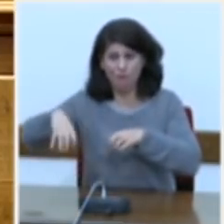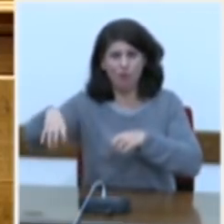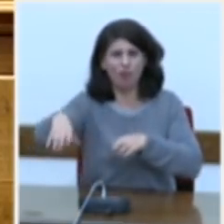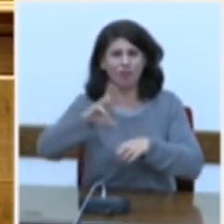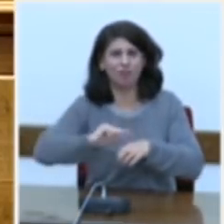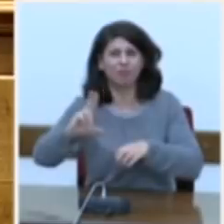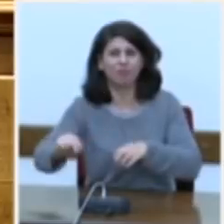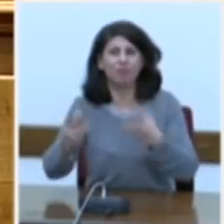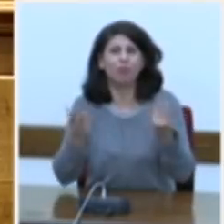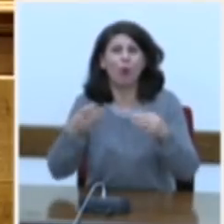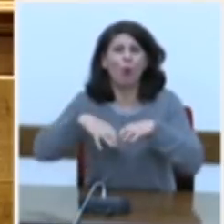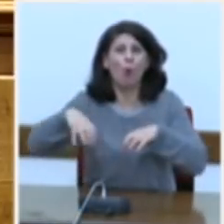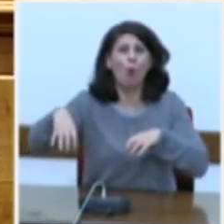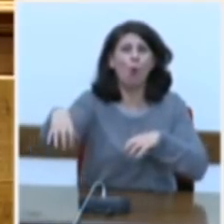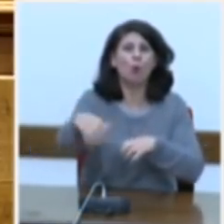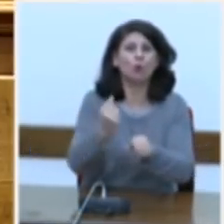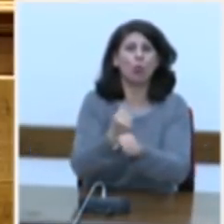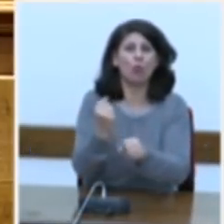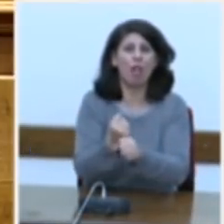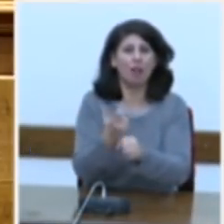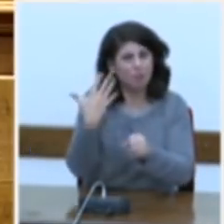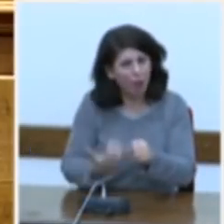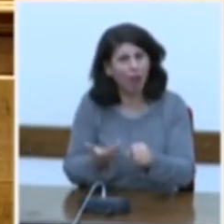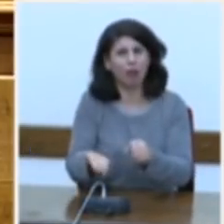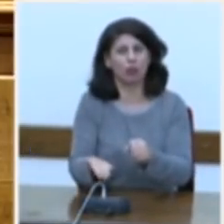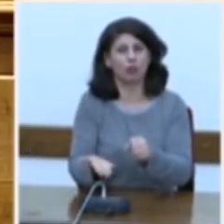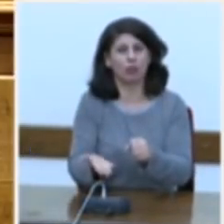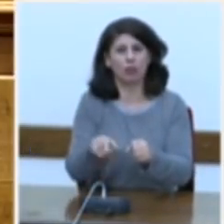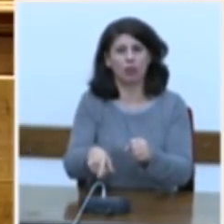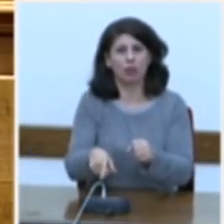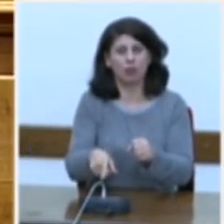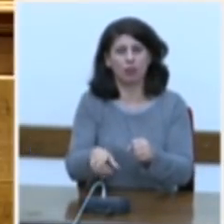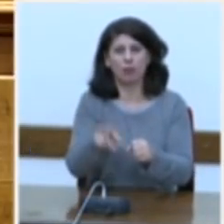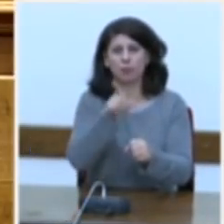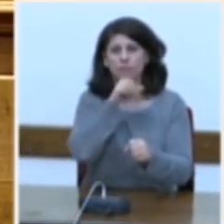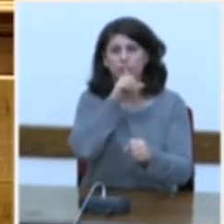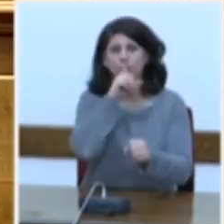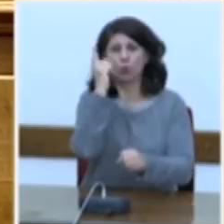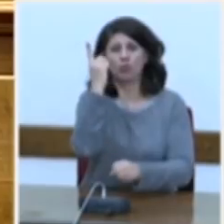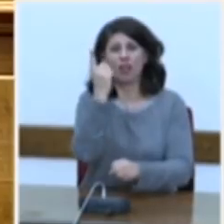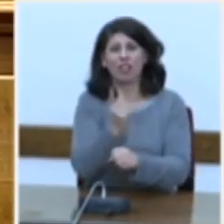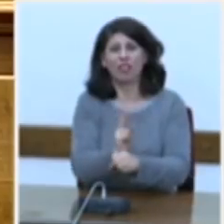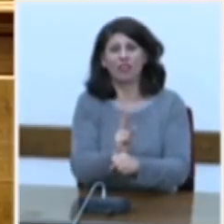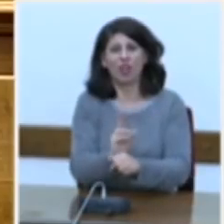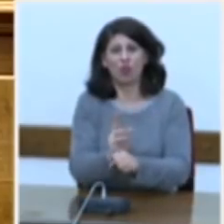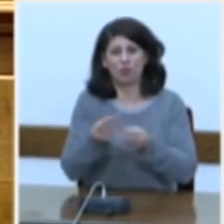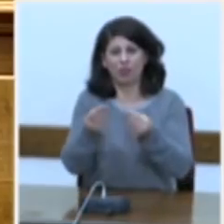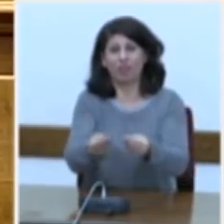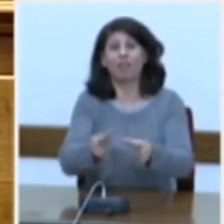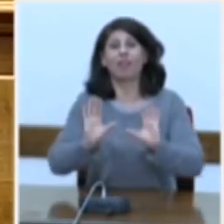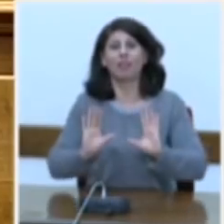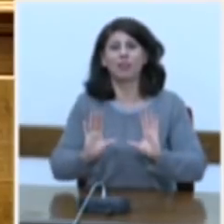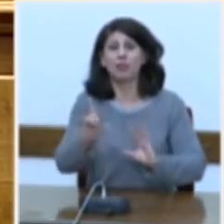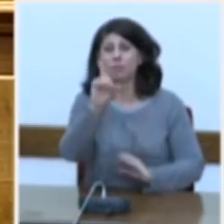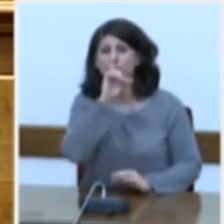καταστάσεις σε διάφορους χώρους δουλειάς και για τις οποίες δεν αφιέρωσαν ούτε ένα δευτερόλεπτο. Ούτε